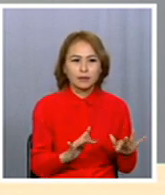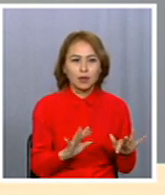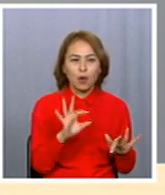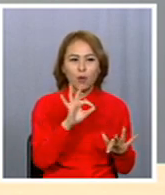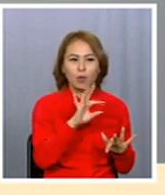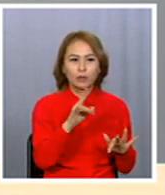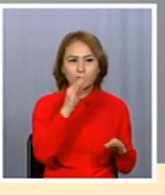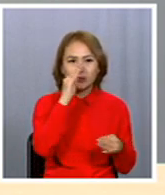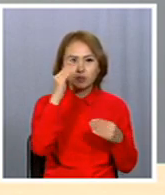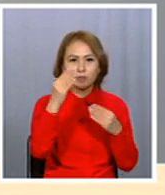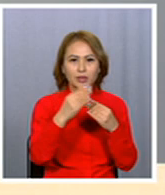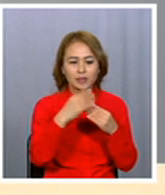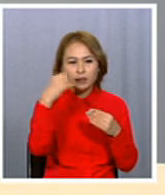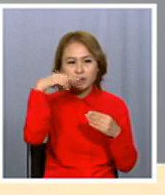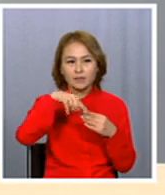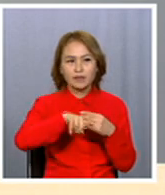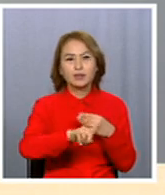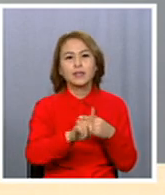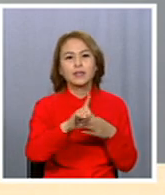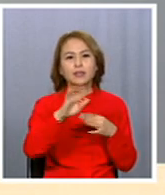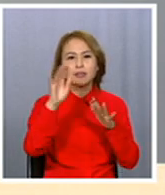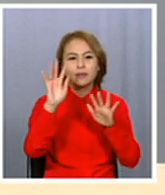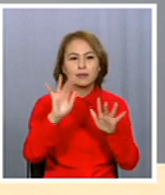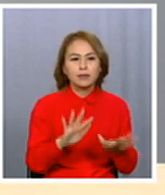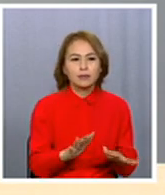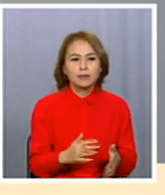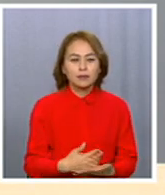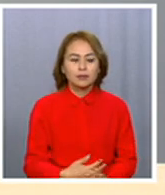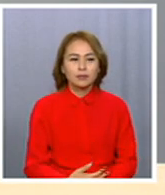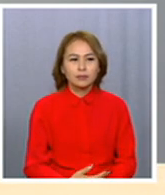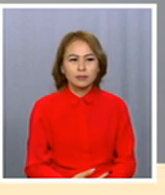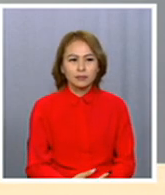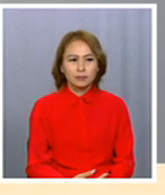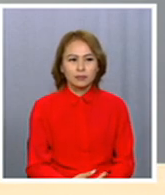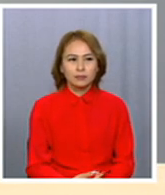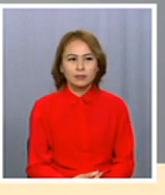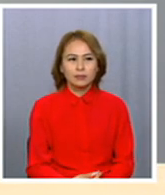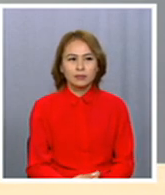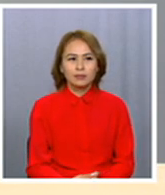может спрятаться в снегу. Здорово, молодцы.